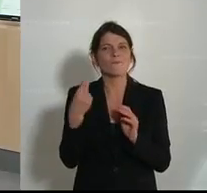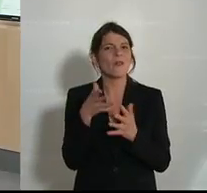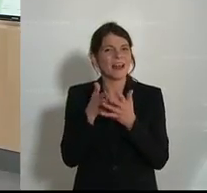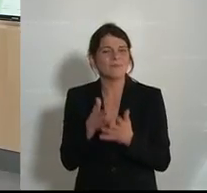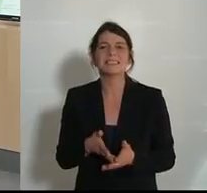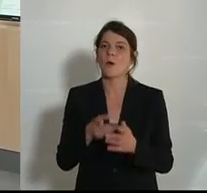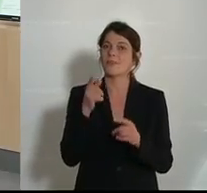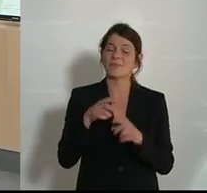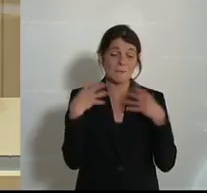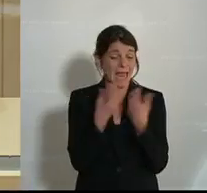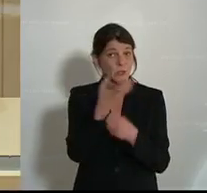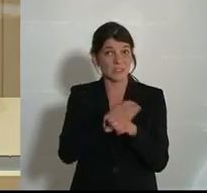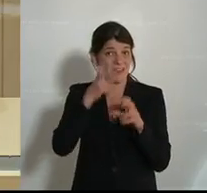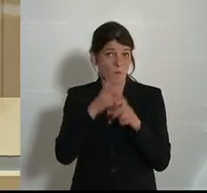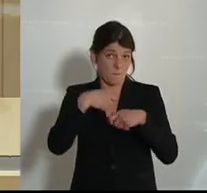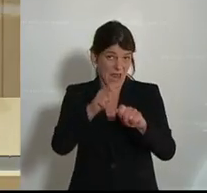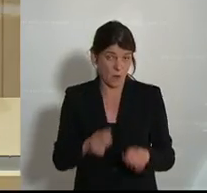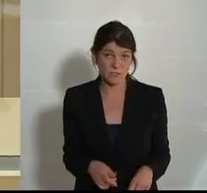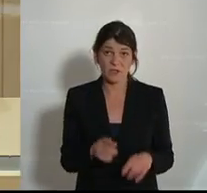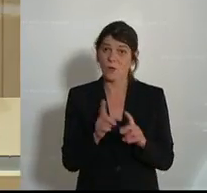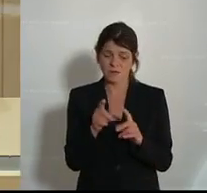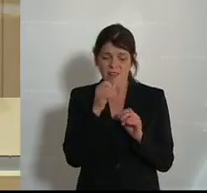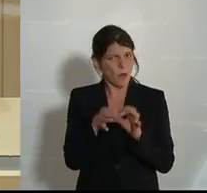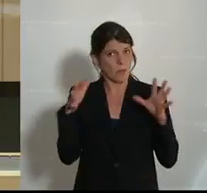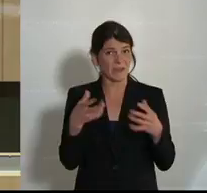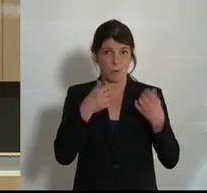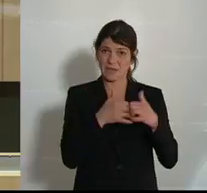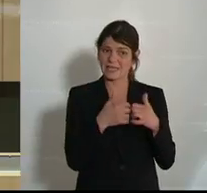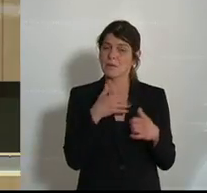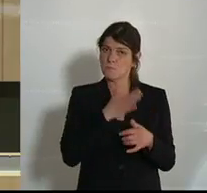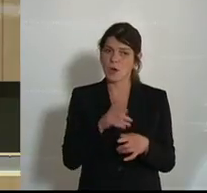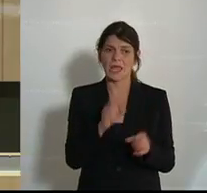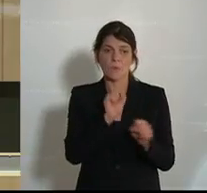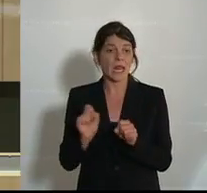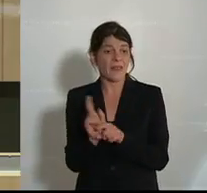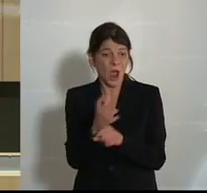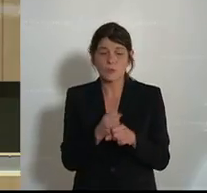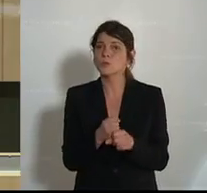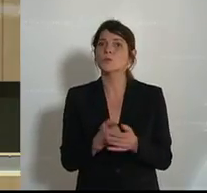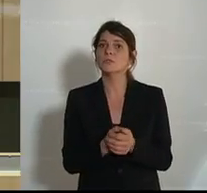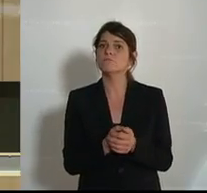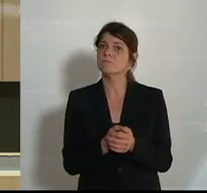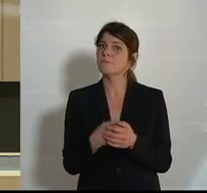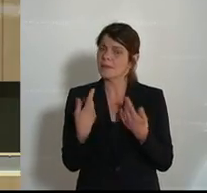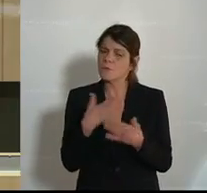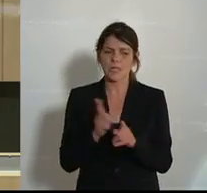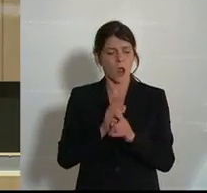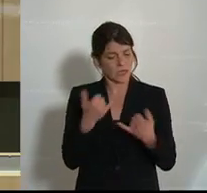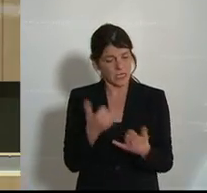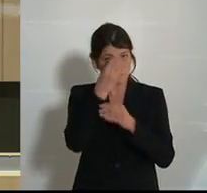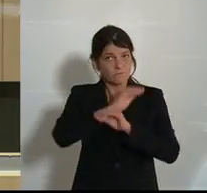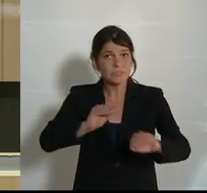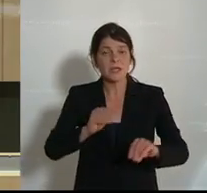des gemeinnützigen Wohnbaus und unabhängig von diesem Bericht möchte ich die Möglichkeit nutzen und es zum Anlass nehmen, zu sagen,